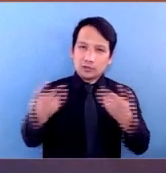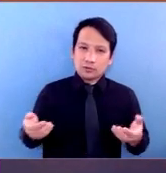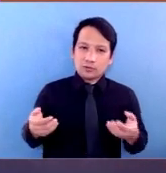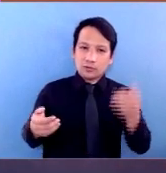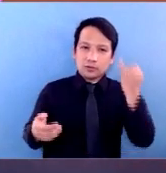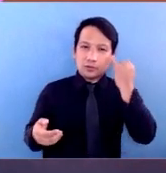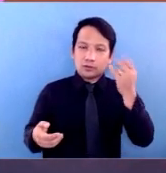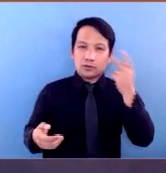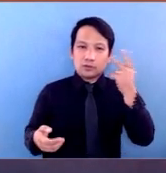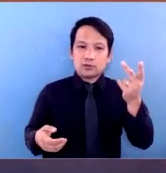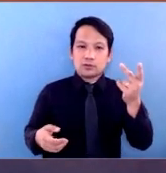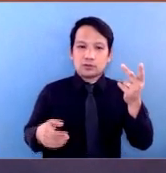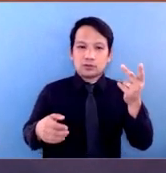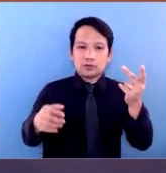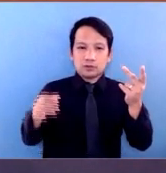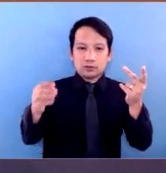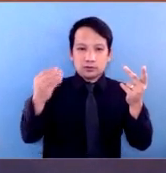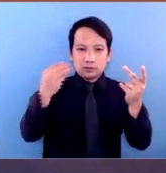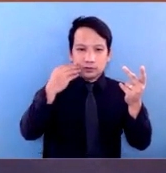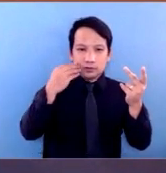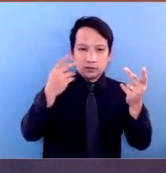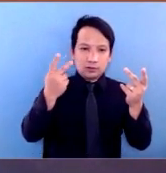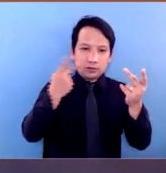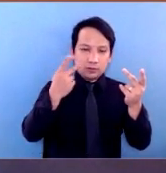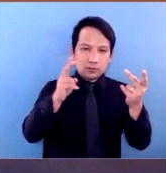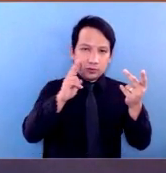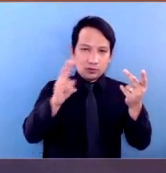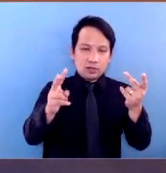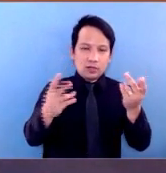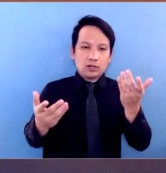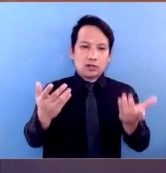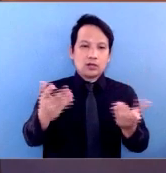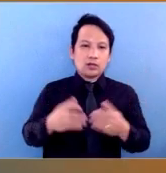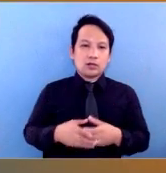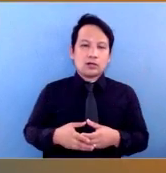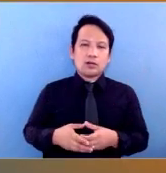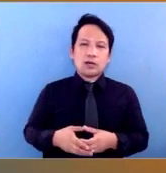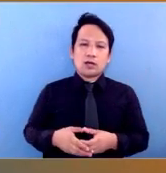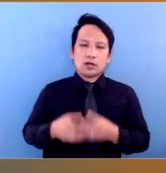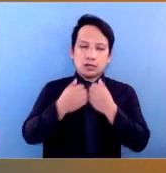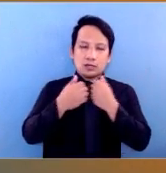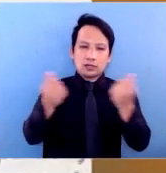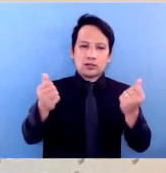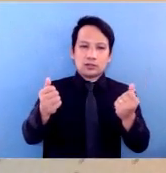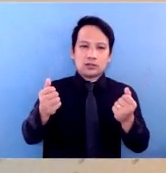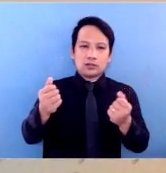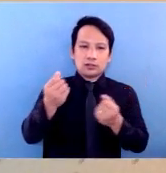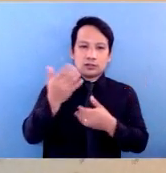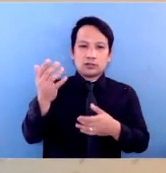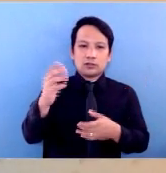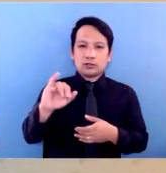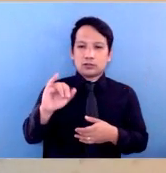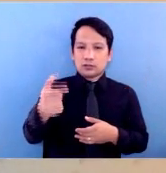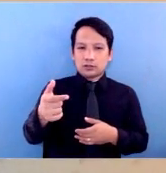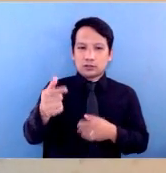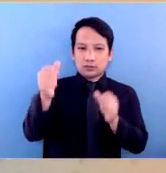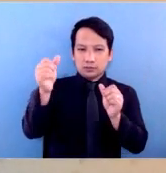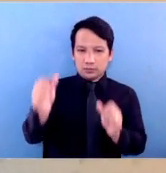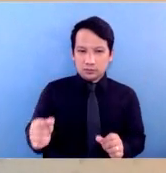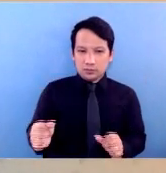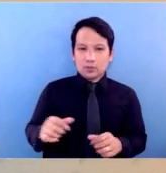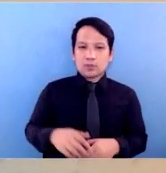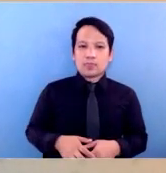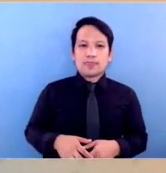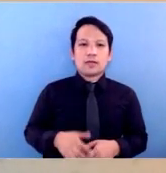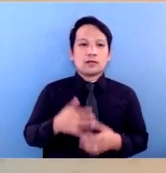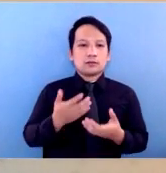Miss International 2016, Kylie Verzosa. Inannounce yan ng aktor sa isang Instagram post. Mabigat man daw sa